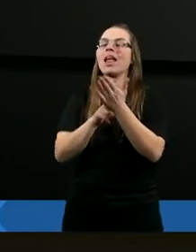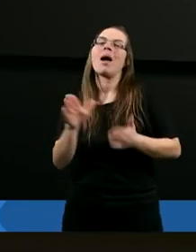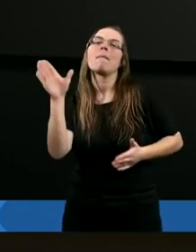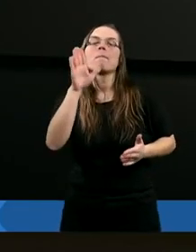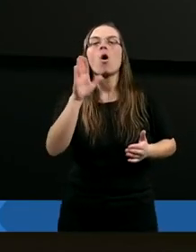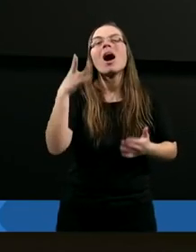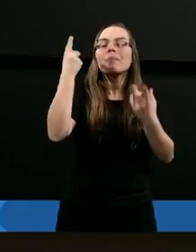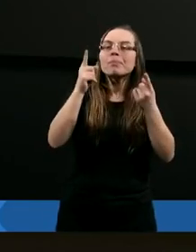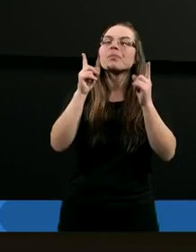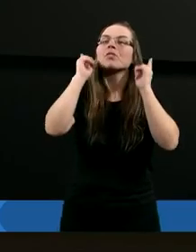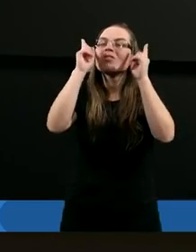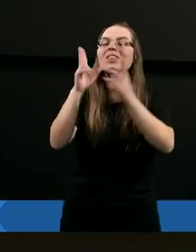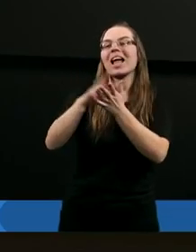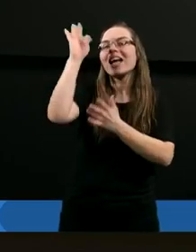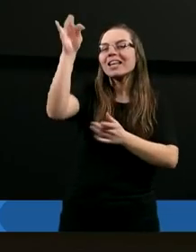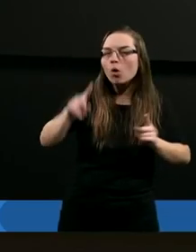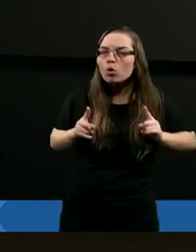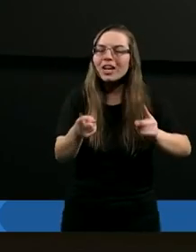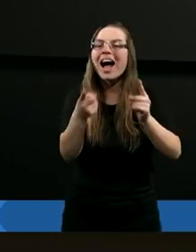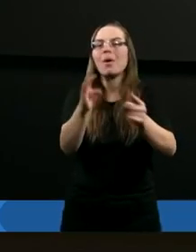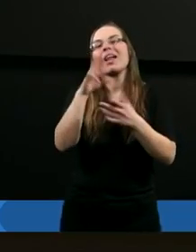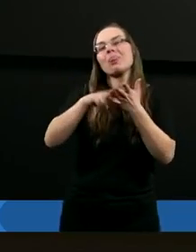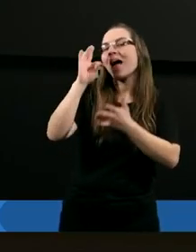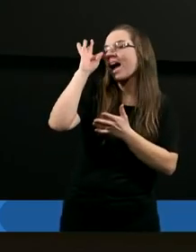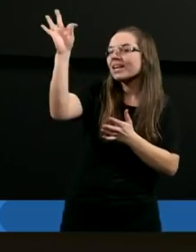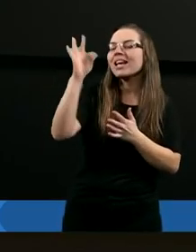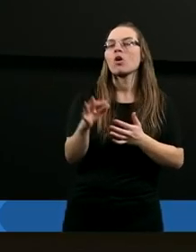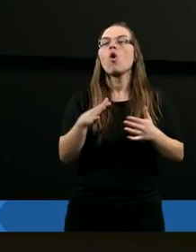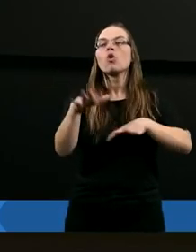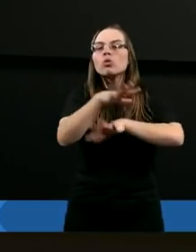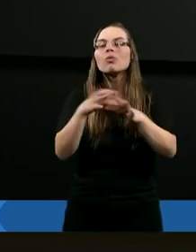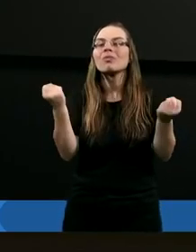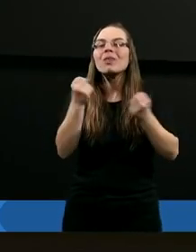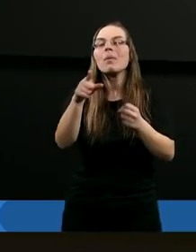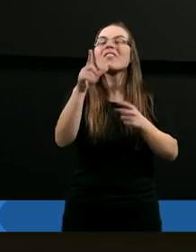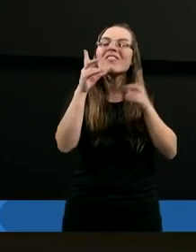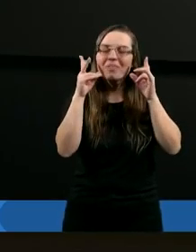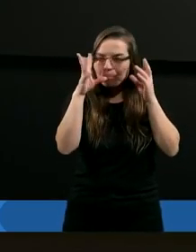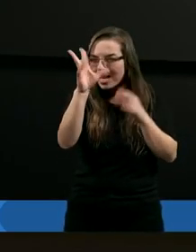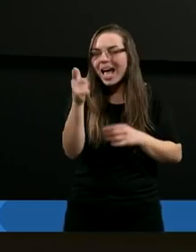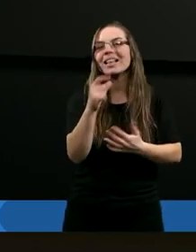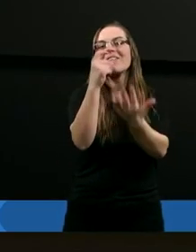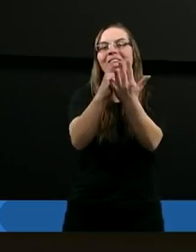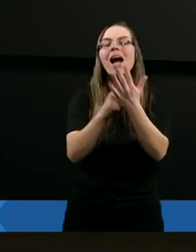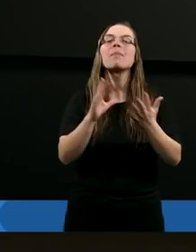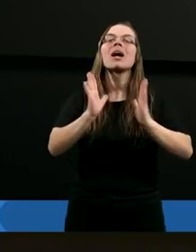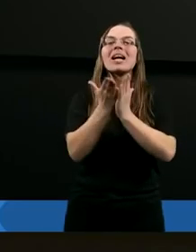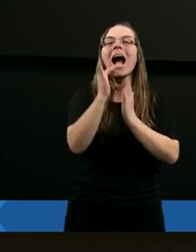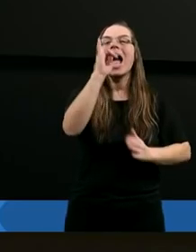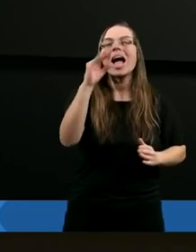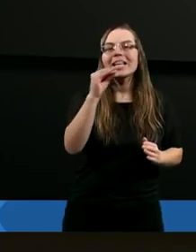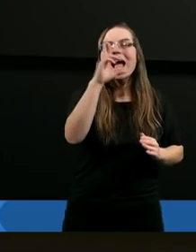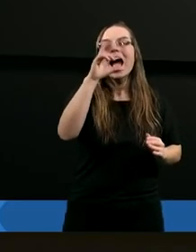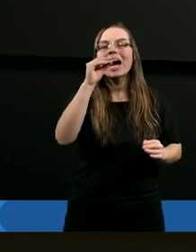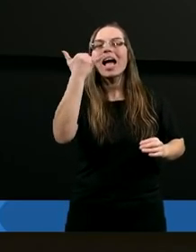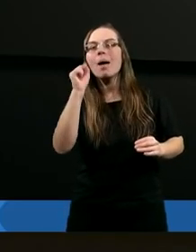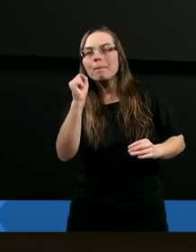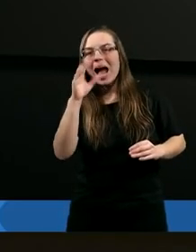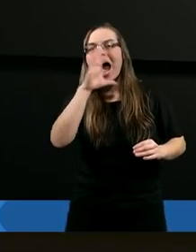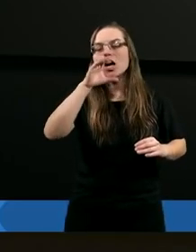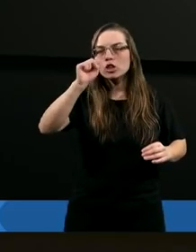Zwracamy uwagę na Jego działanie, na Jego wpływ. Jest przepiękny fragment w Księdze Jeremiasza w XVIII